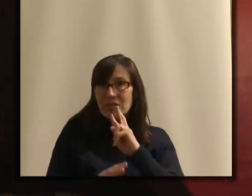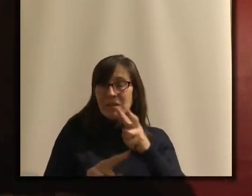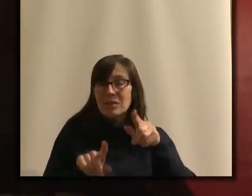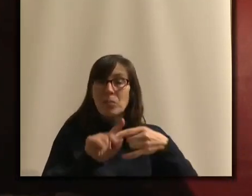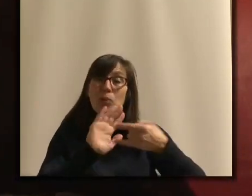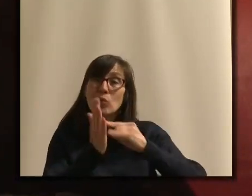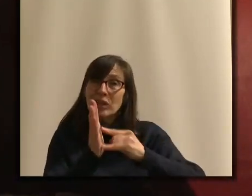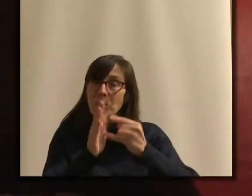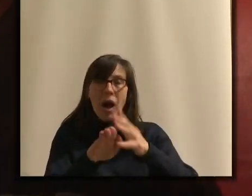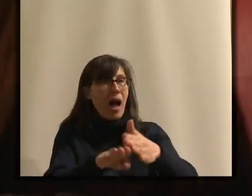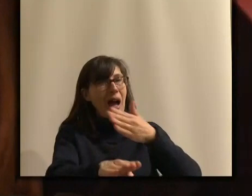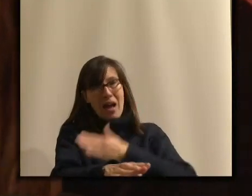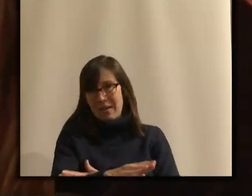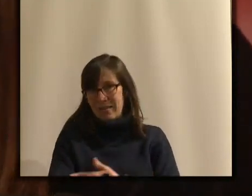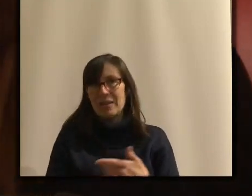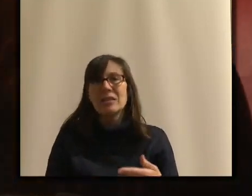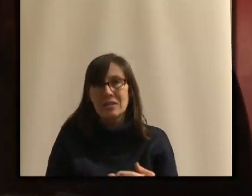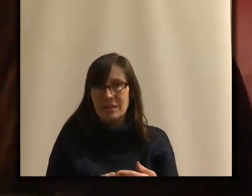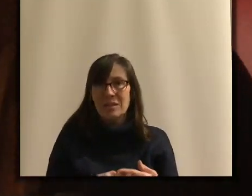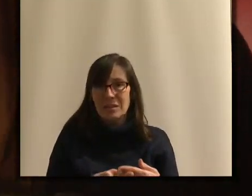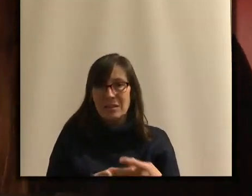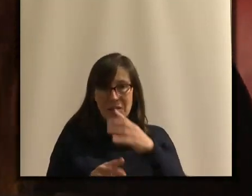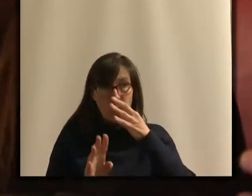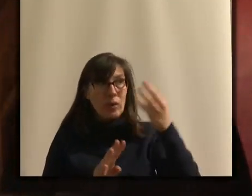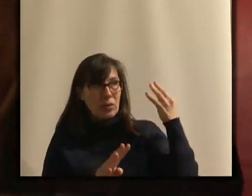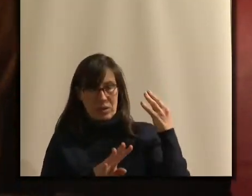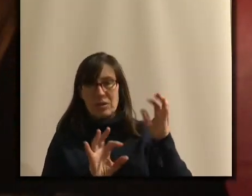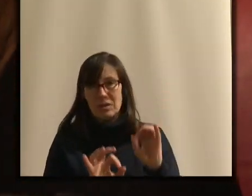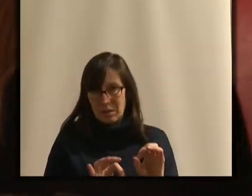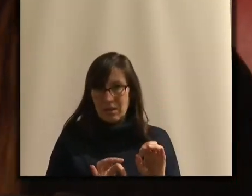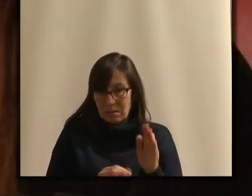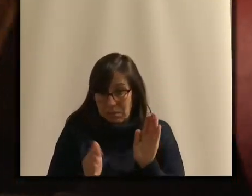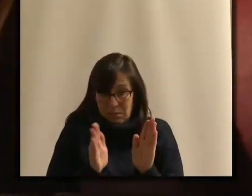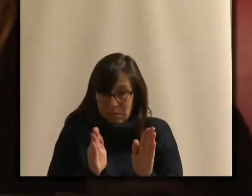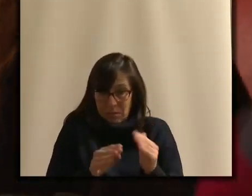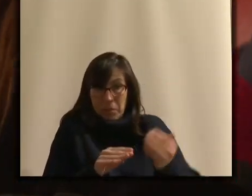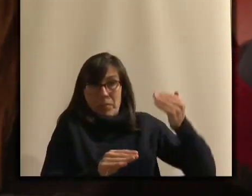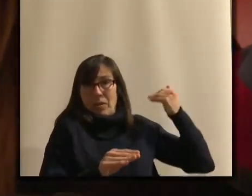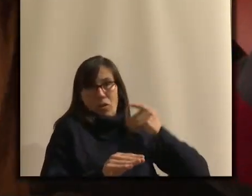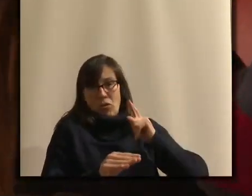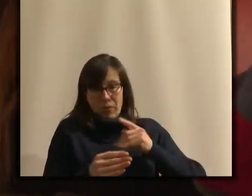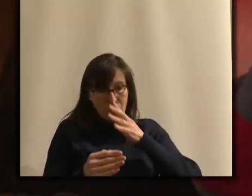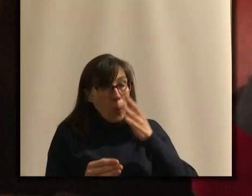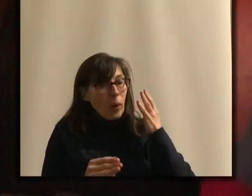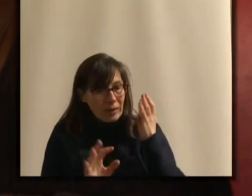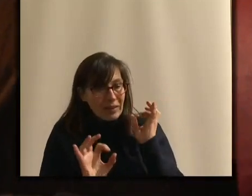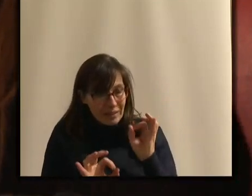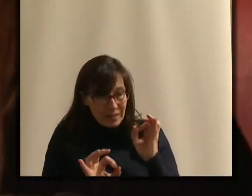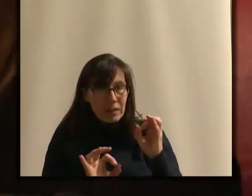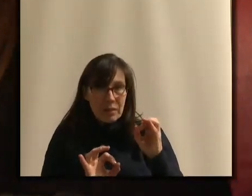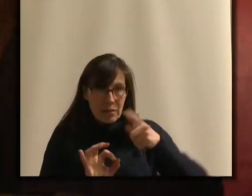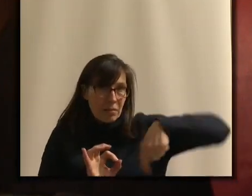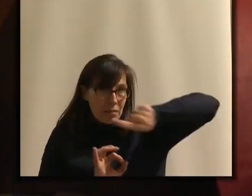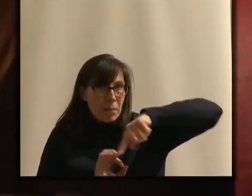aquests projectes s'haguessin engegat i em limito el mandat perquè és la legislatura existent i no aniré més enrere, que sent vostès els mateixos que